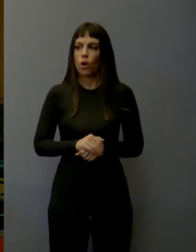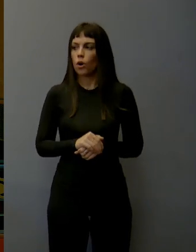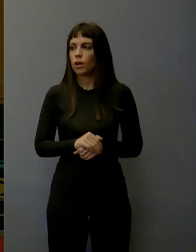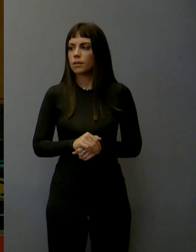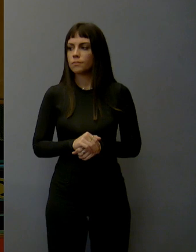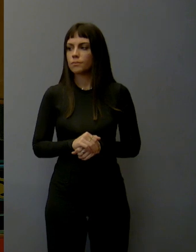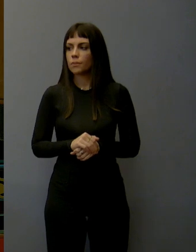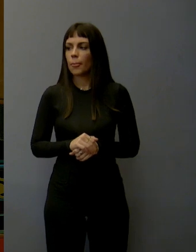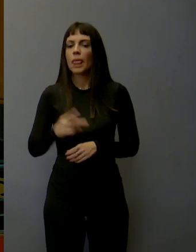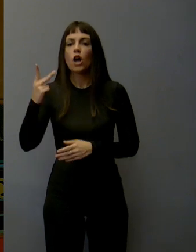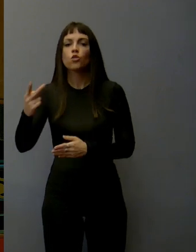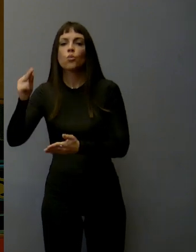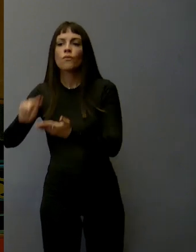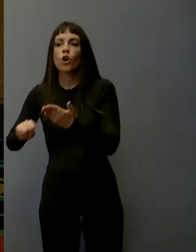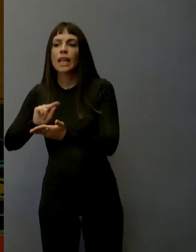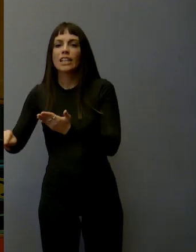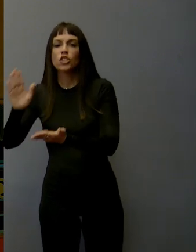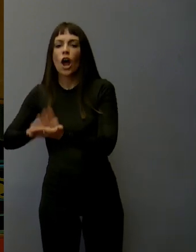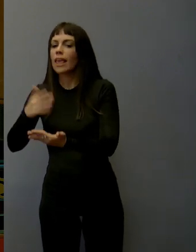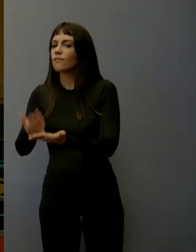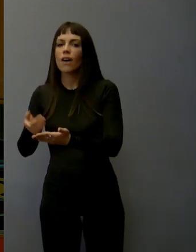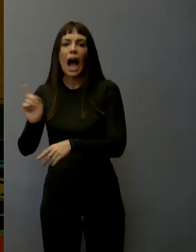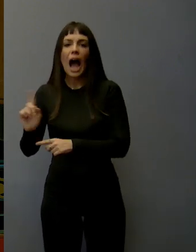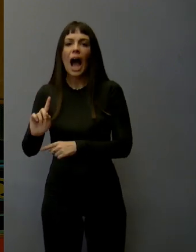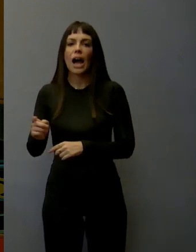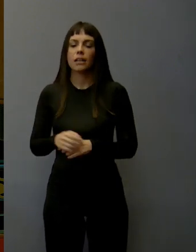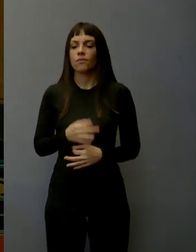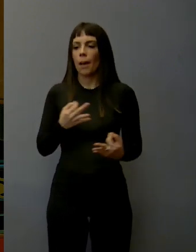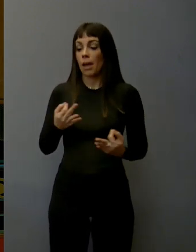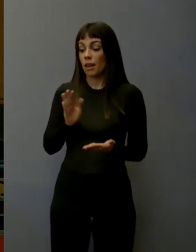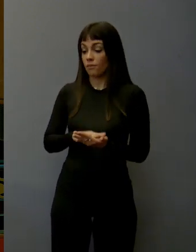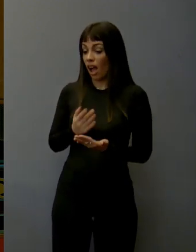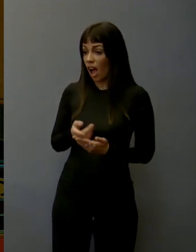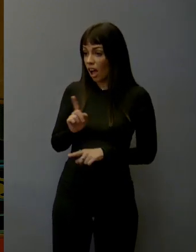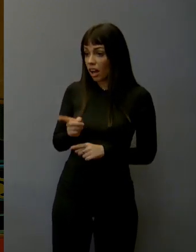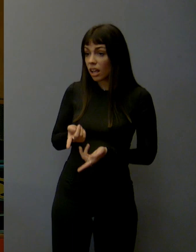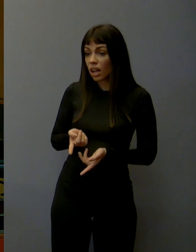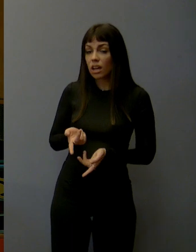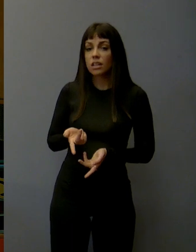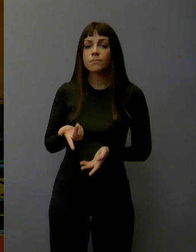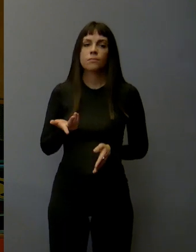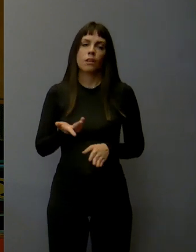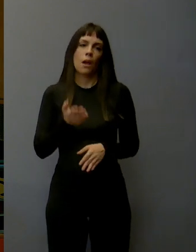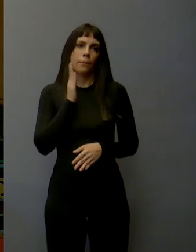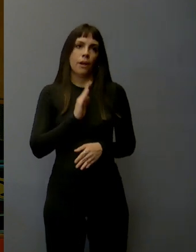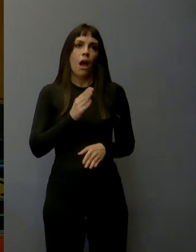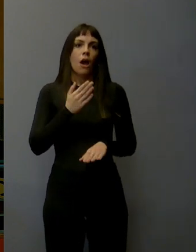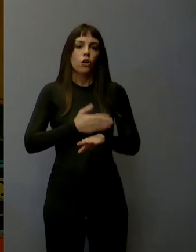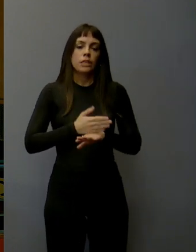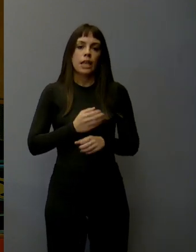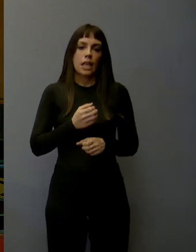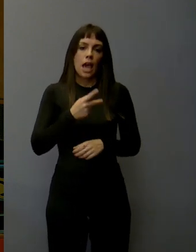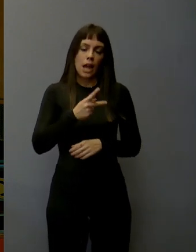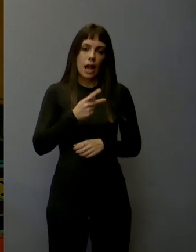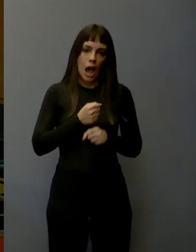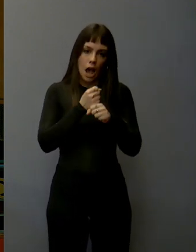va bene se le ritenete invalide ehm Cavour prego consigliere Cavour Sì